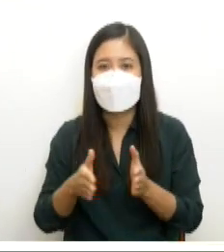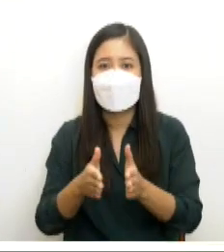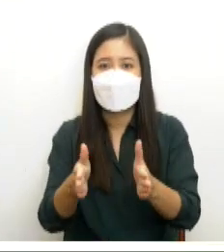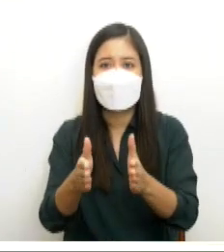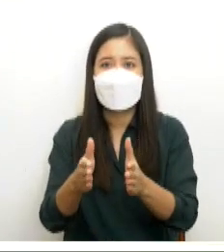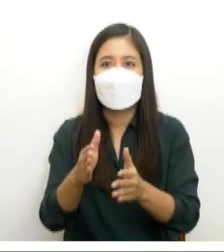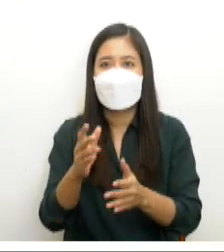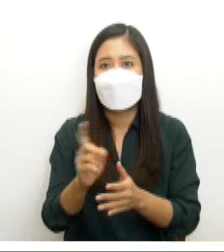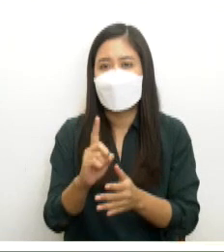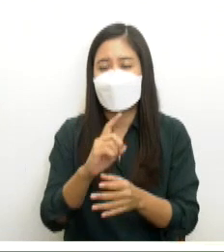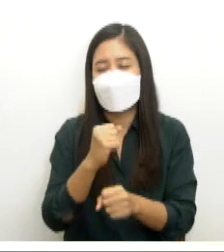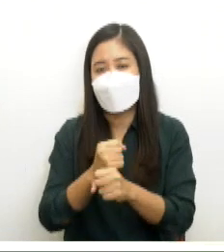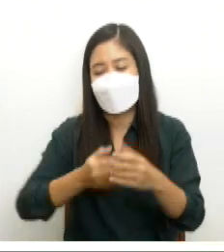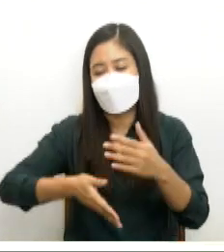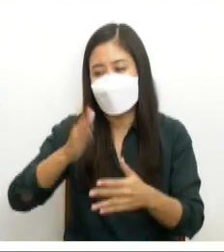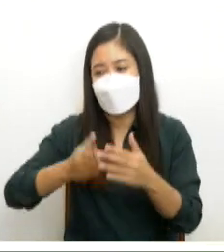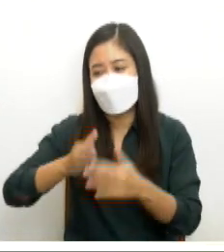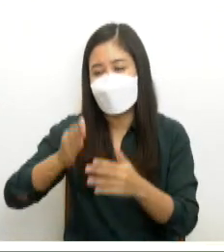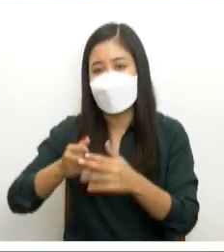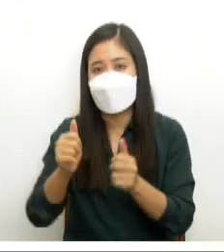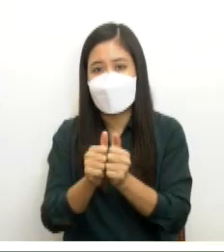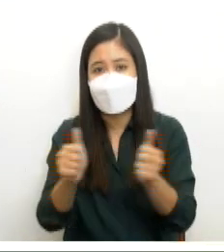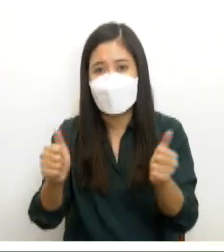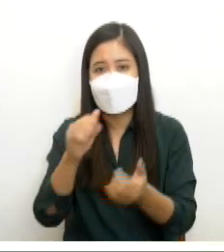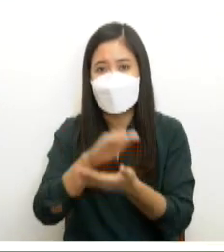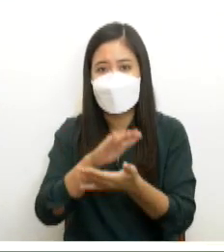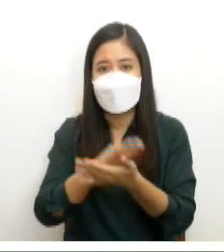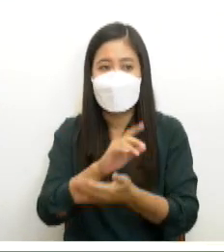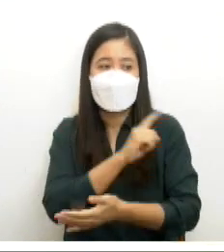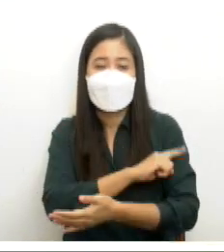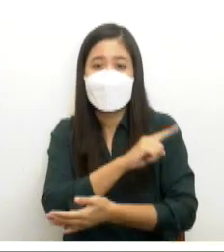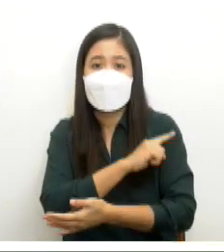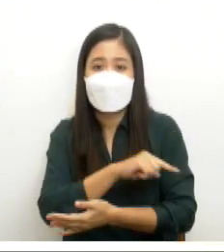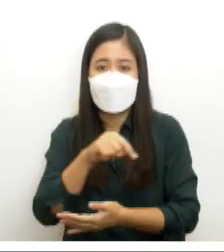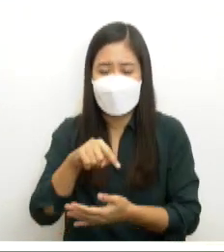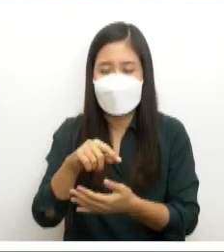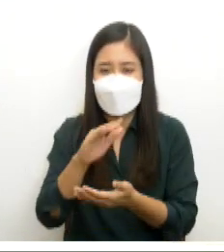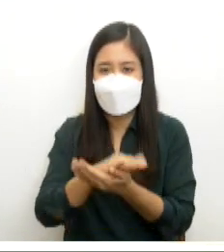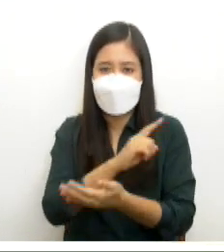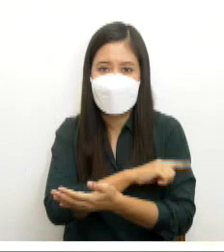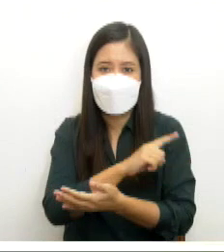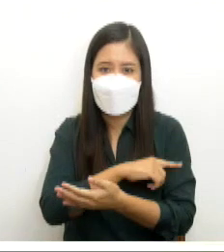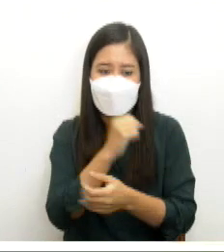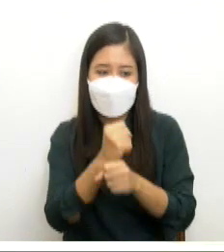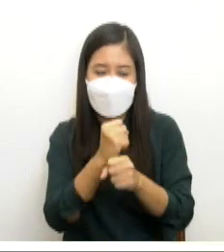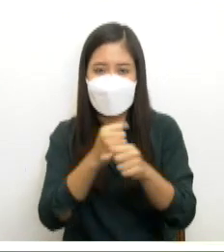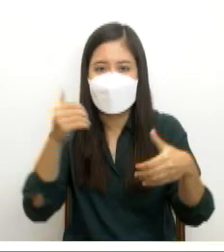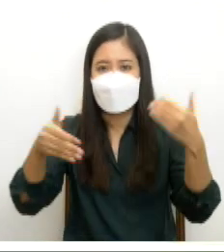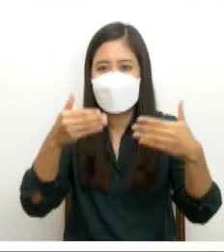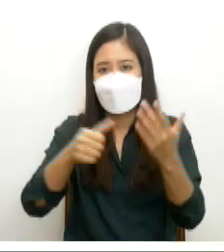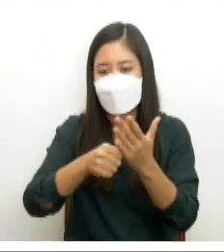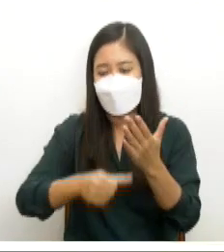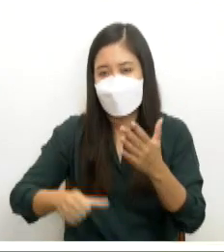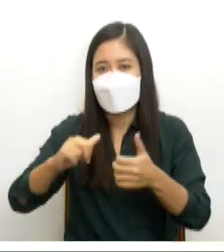มาและทำประสบความสำเร็จในอดีตก็คือโรงเรียนสีขาวที่เราได้ทำเป็นกิจกรรมเพื่อแก้ไขปัญหา